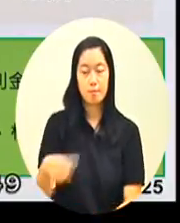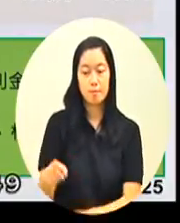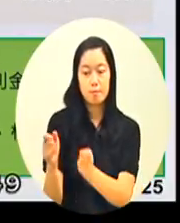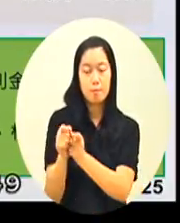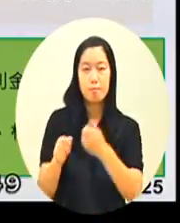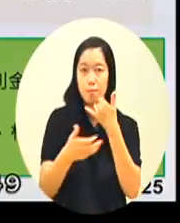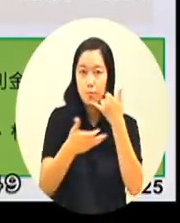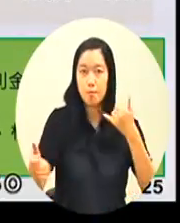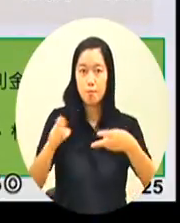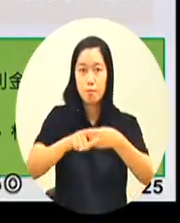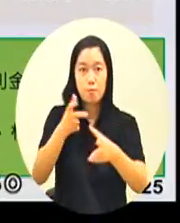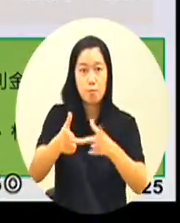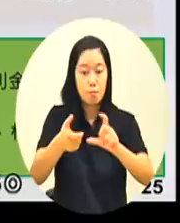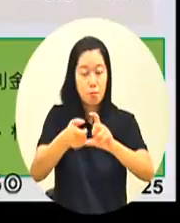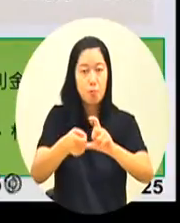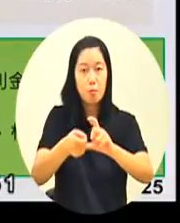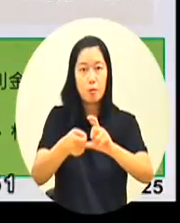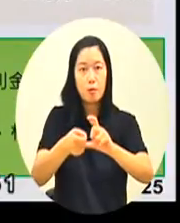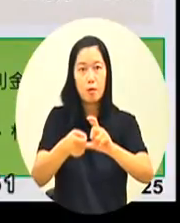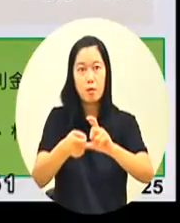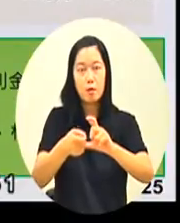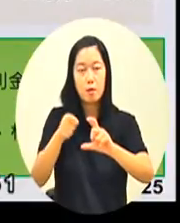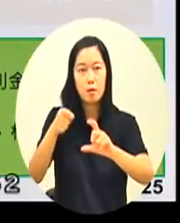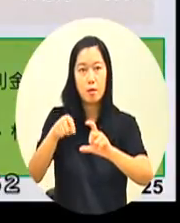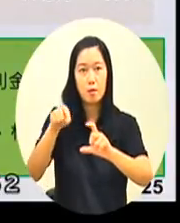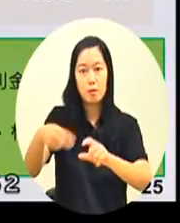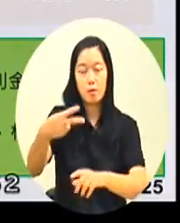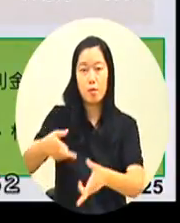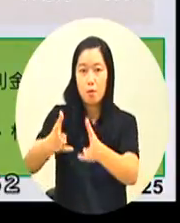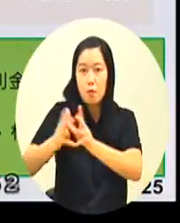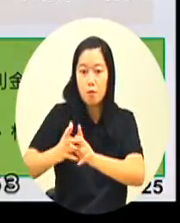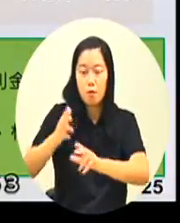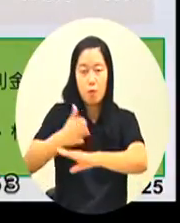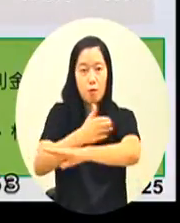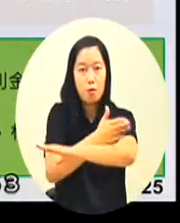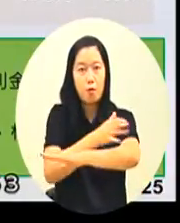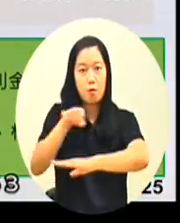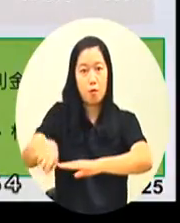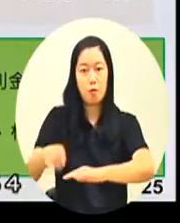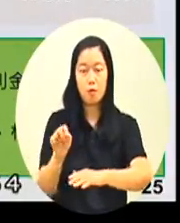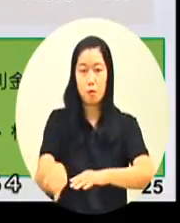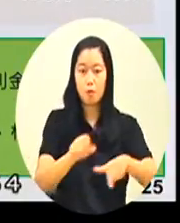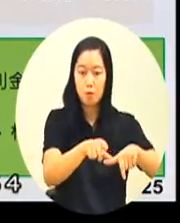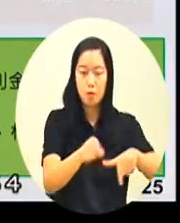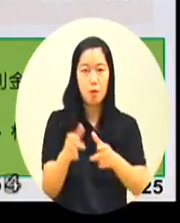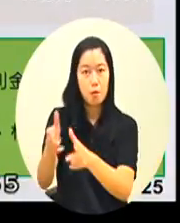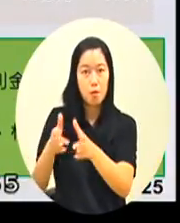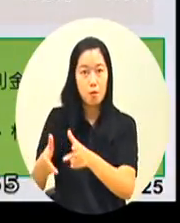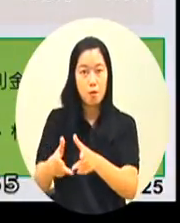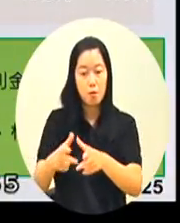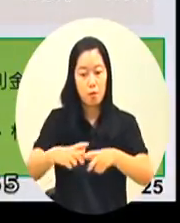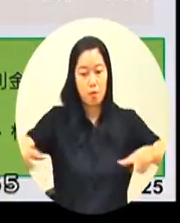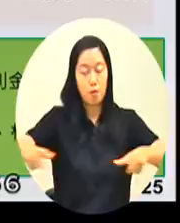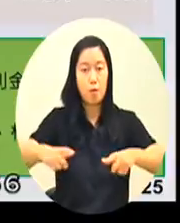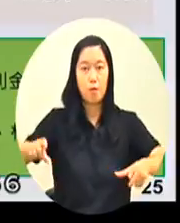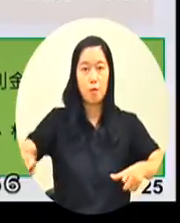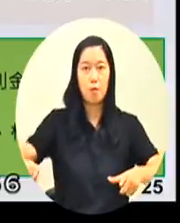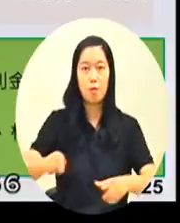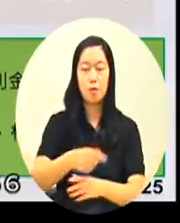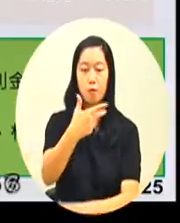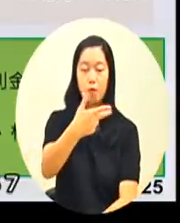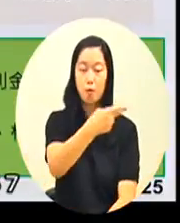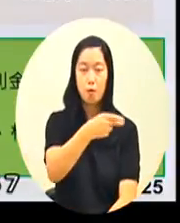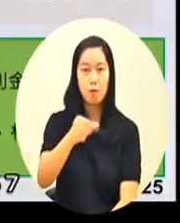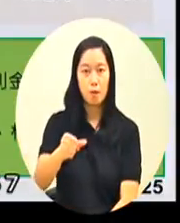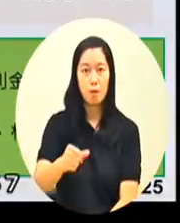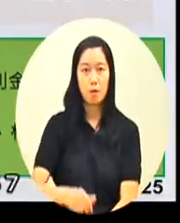区的一个二桥段有一个产业基地那个地方的面积有7公顷，